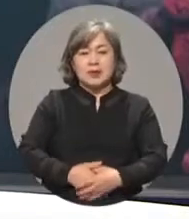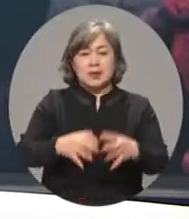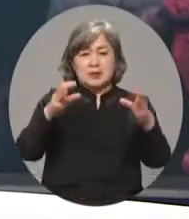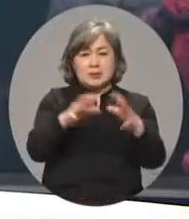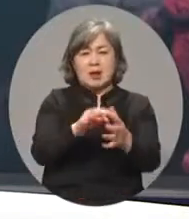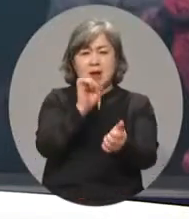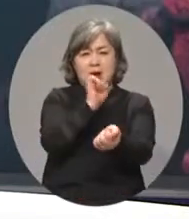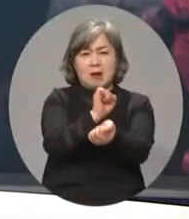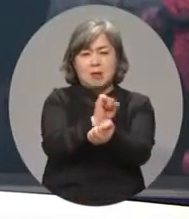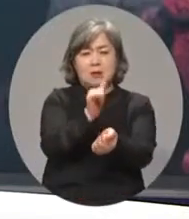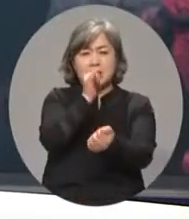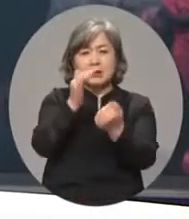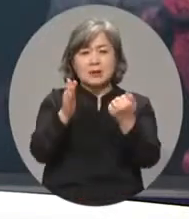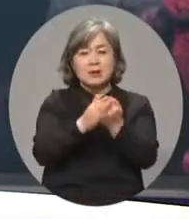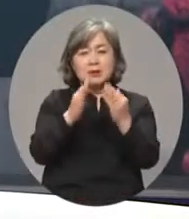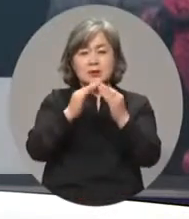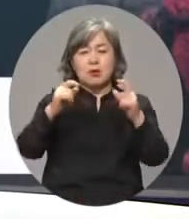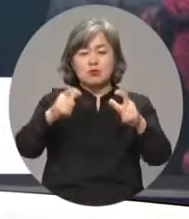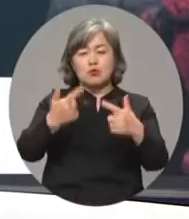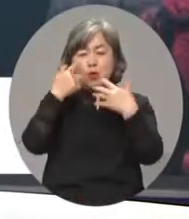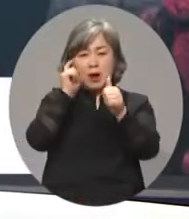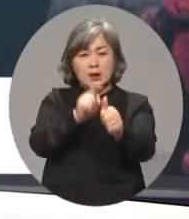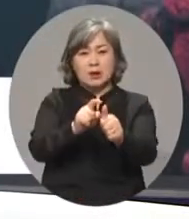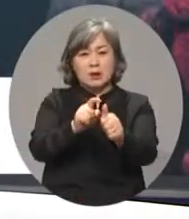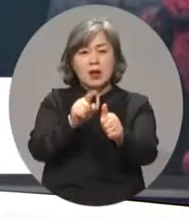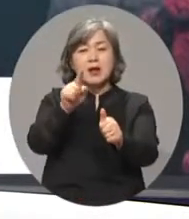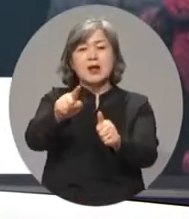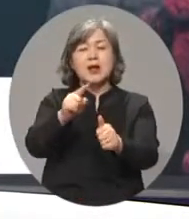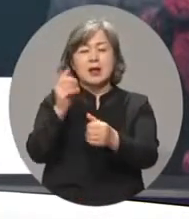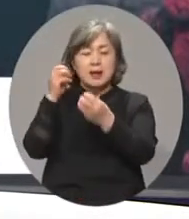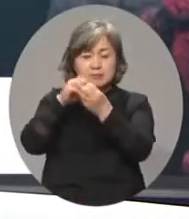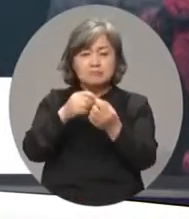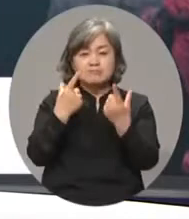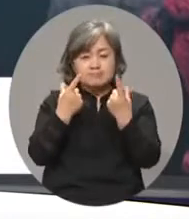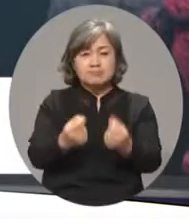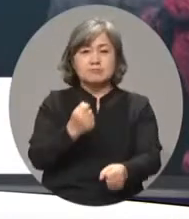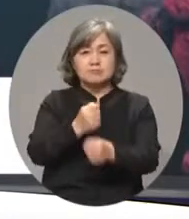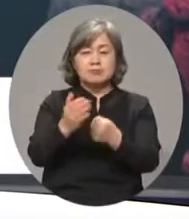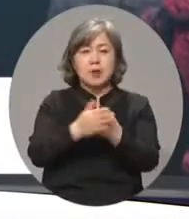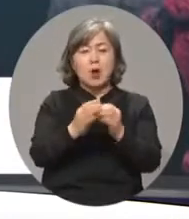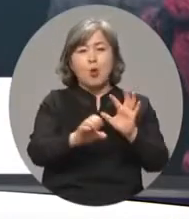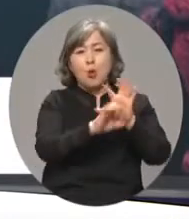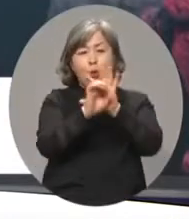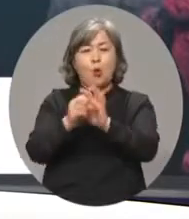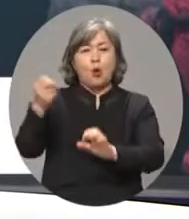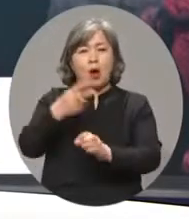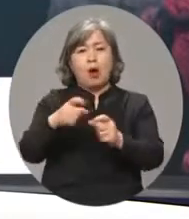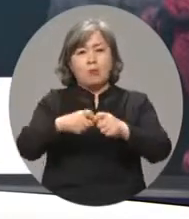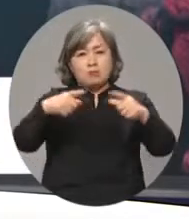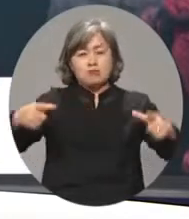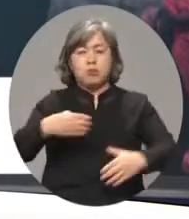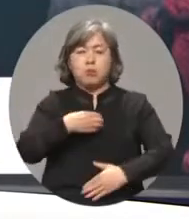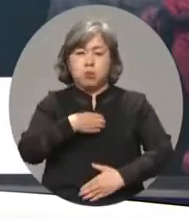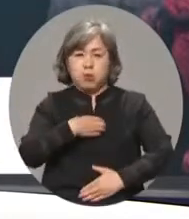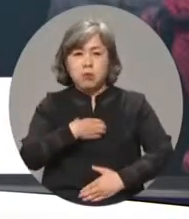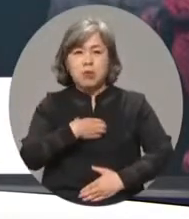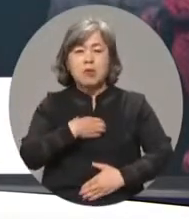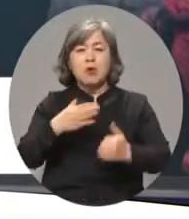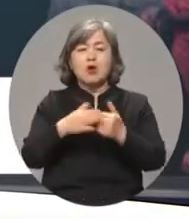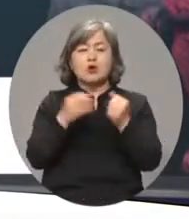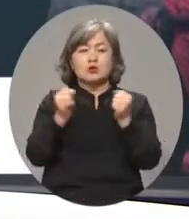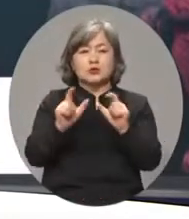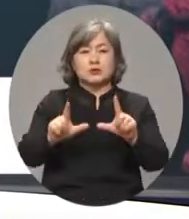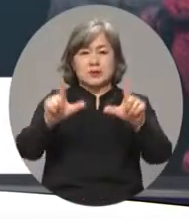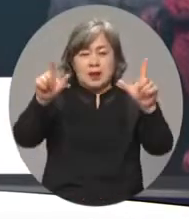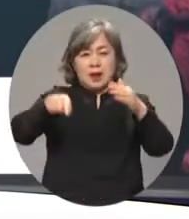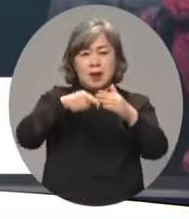집단 감염의 여파 등으로 전북 확진자가 사흘째 세 자릿수를 유지하면서 코로나19 재확산의 우려가 커지고 있습니다. 추운